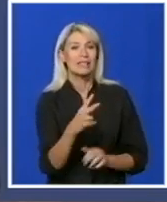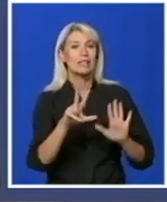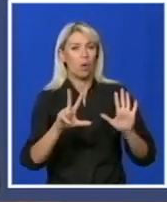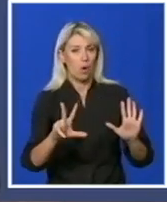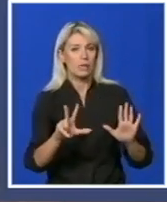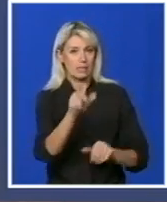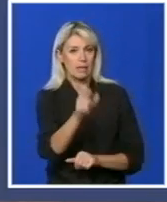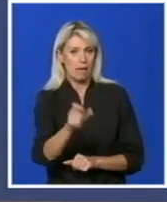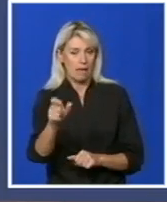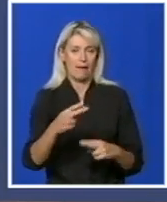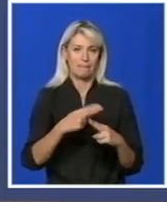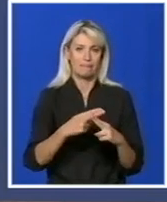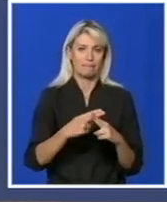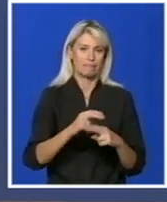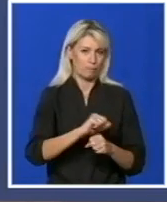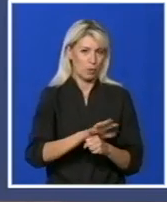2128 pacijenata.